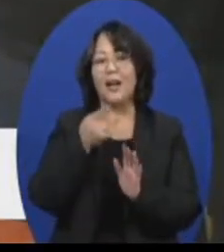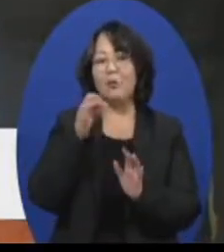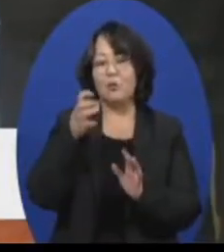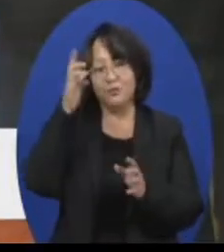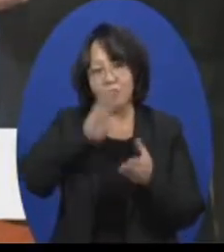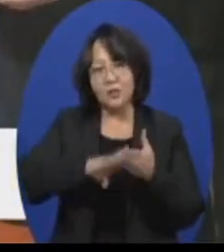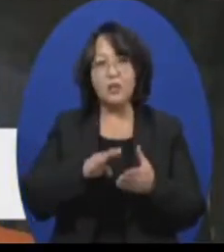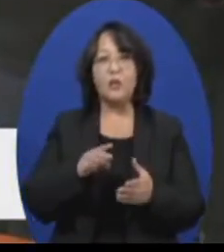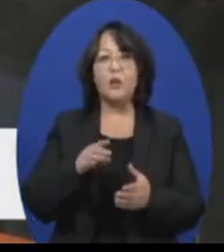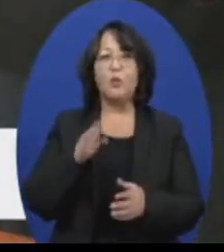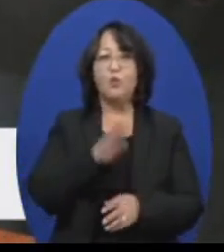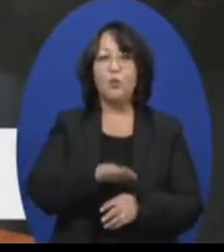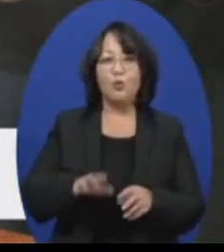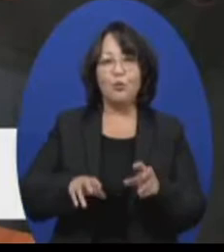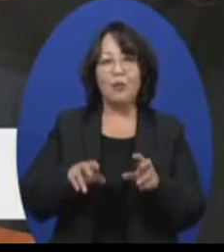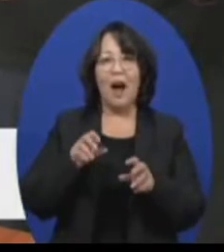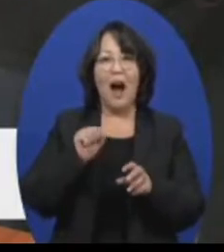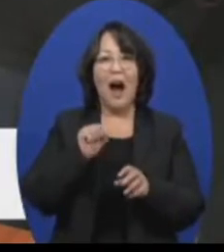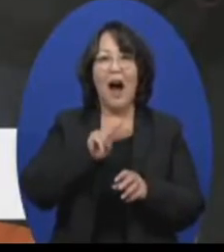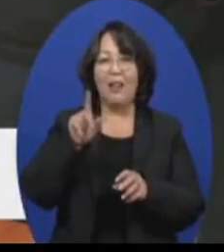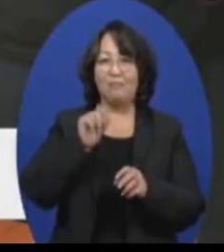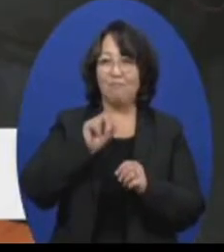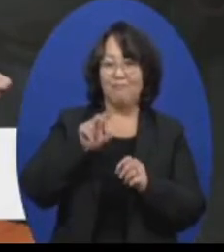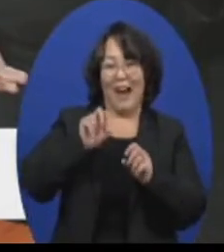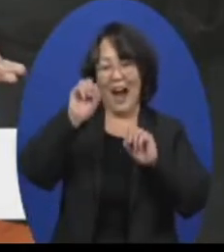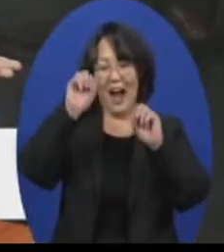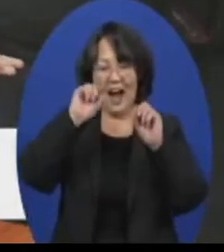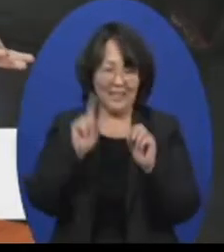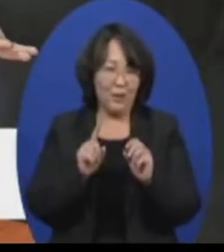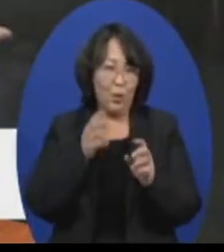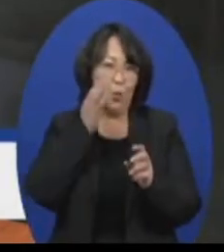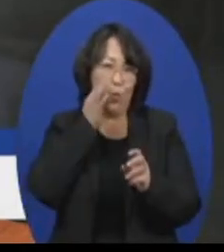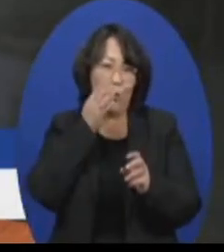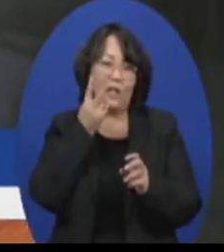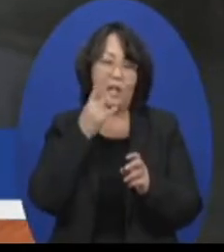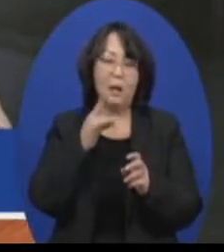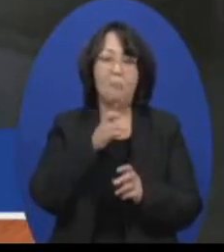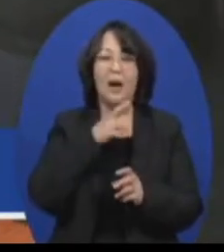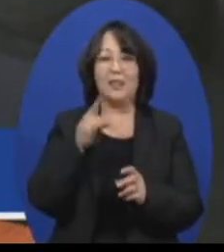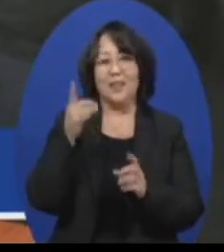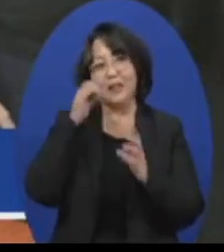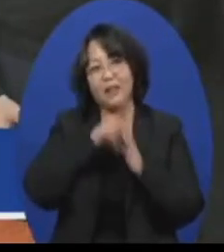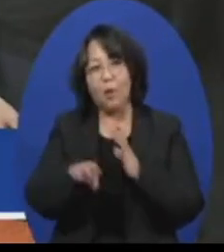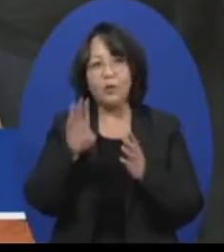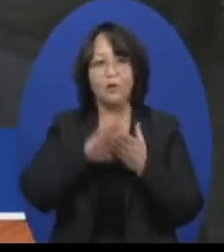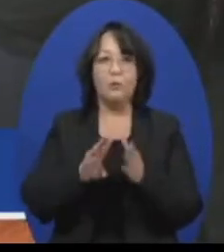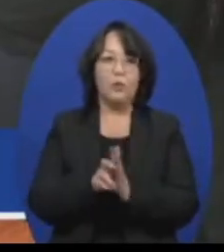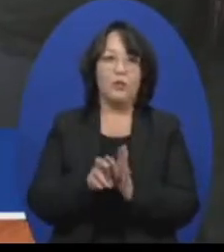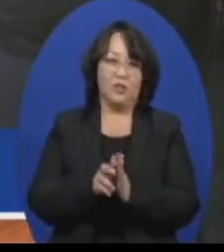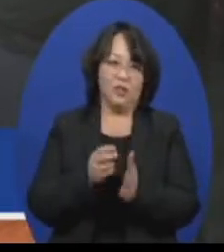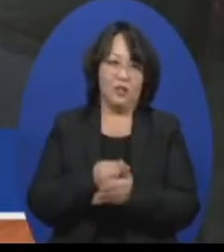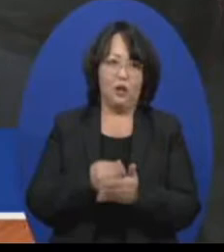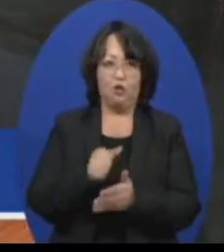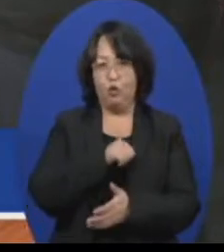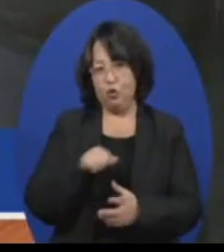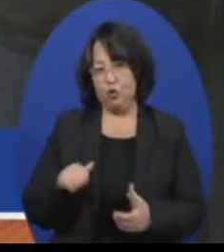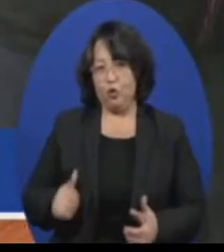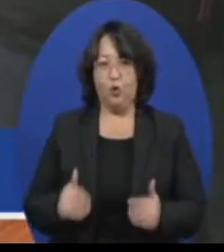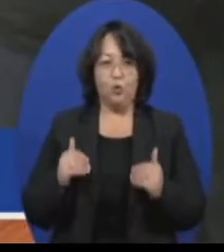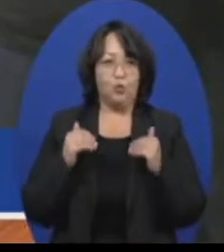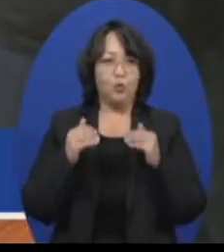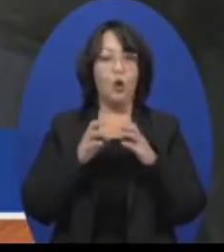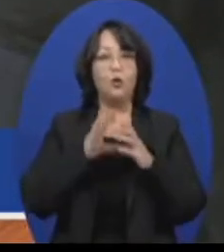нь одоо Spider-Man-ер ч юм уу Үлгэрийн Баатараар хичээлээ залгуулах боломж бүрдэж байгаа гэсэн үг юм. Тэгэхээр одоо энэ төрлийн технологи бол бидний цэвэр өөрсдөө хөгжүүлсэн